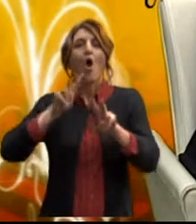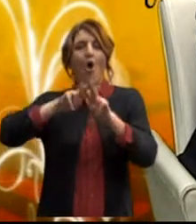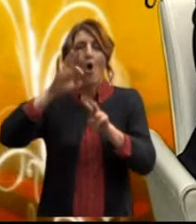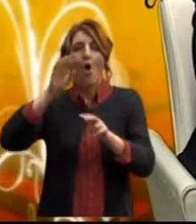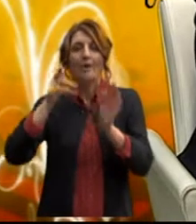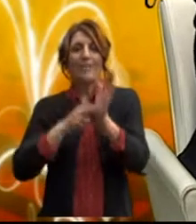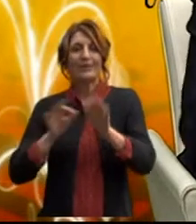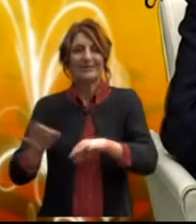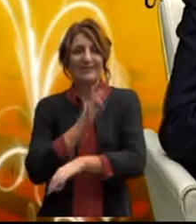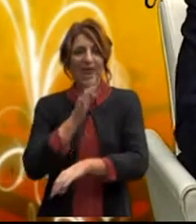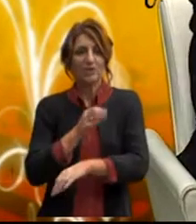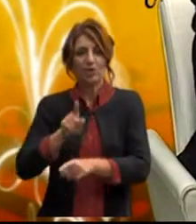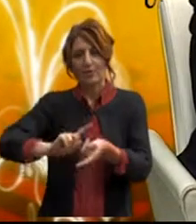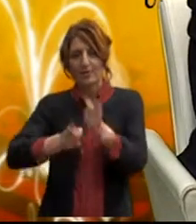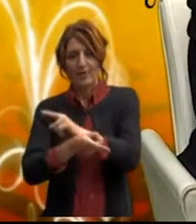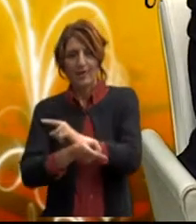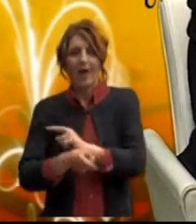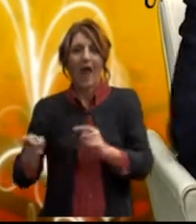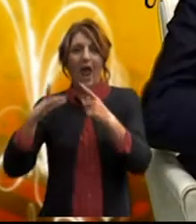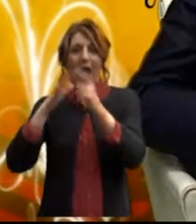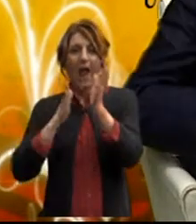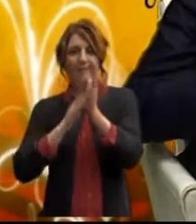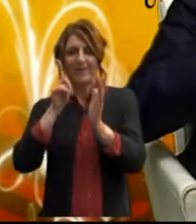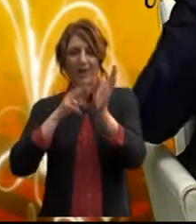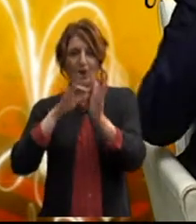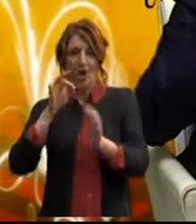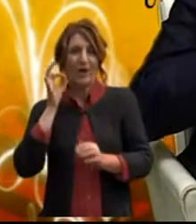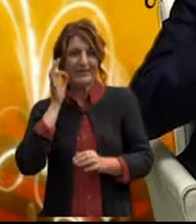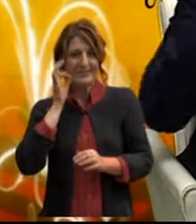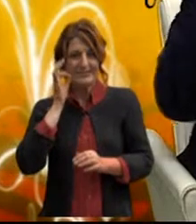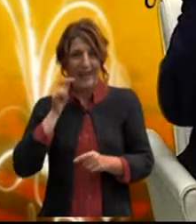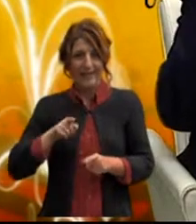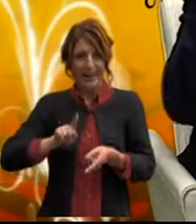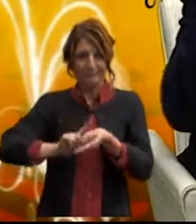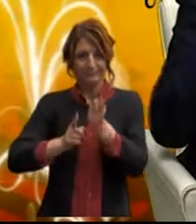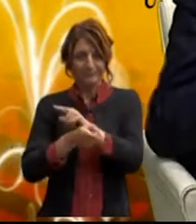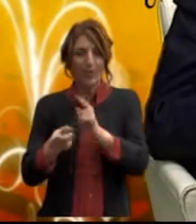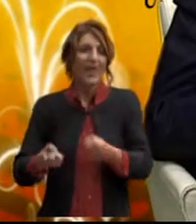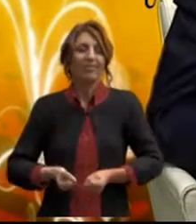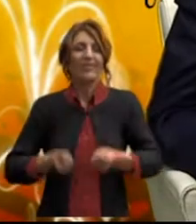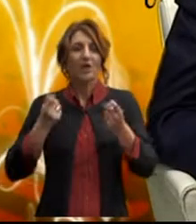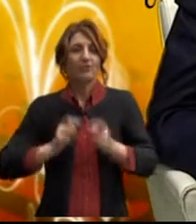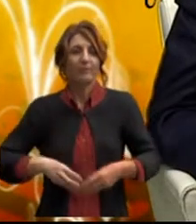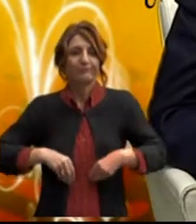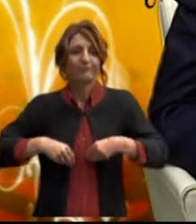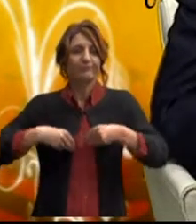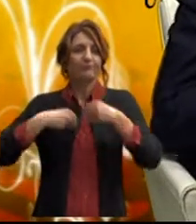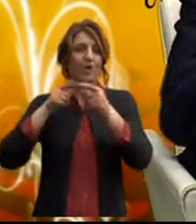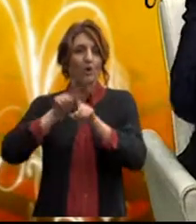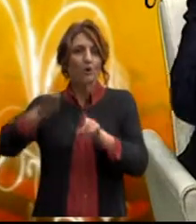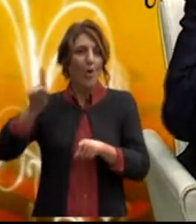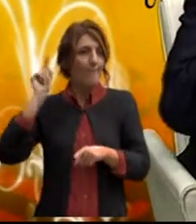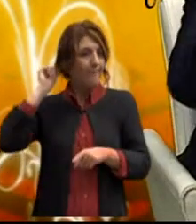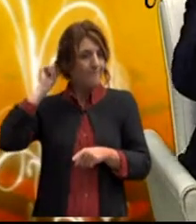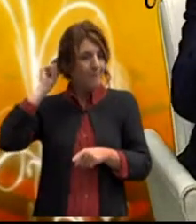Serotonin nastaje iz aminokiseline triptofana, ali ta aminokiselina malo teže prolazi u mozak. I onda